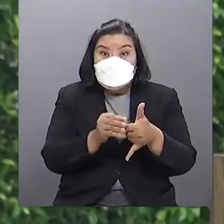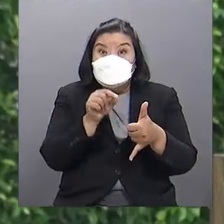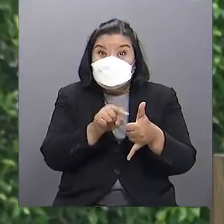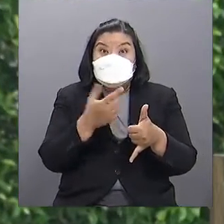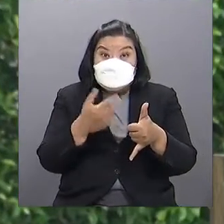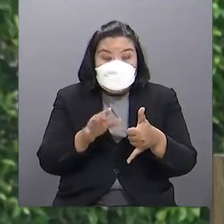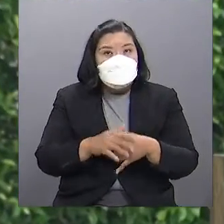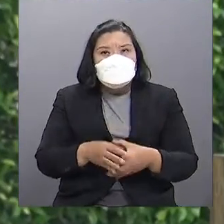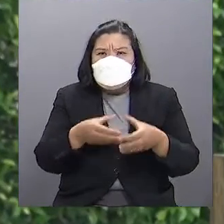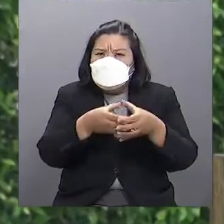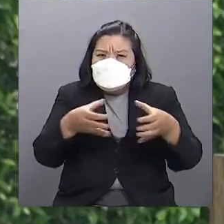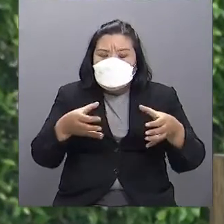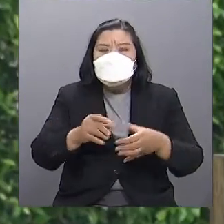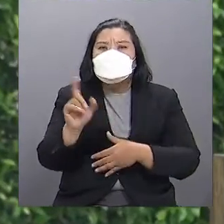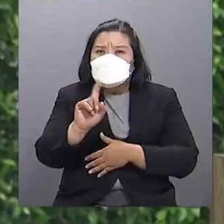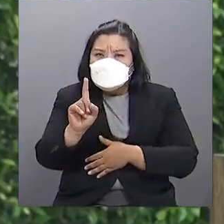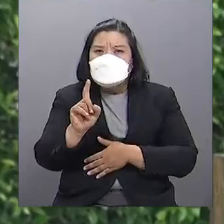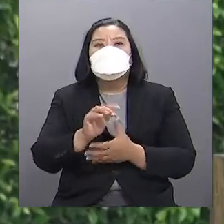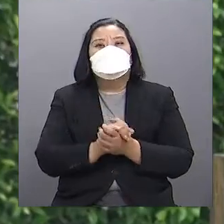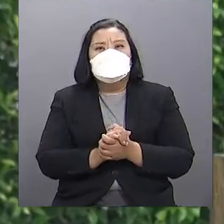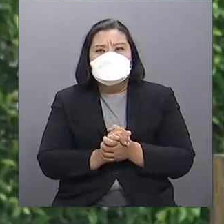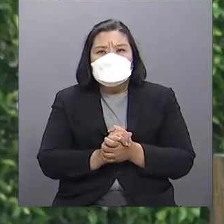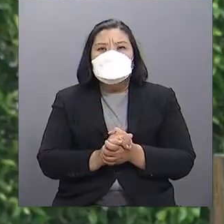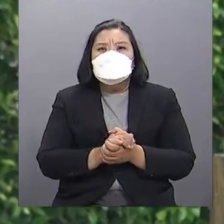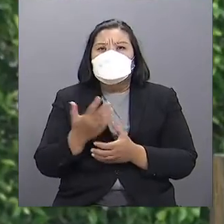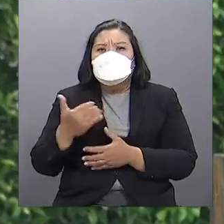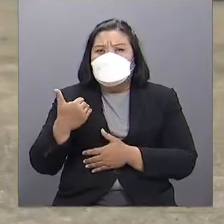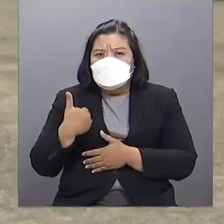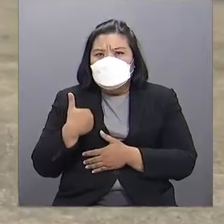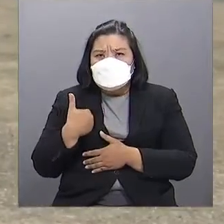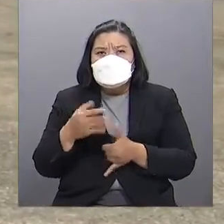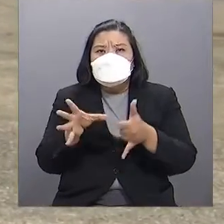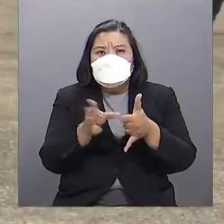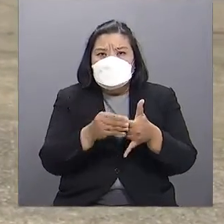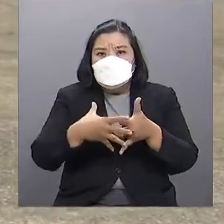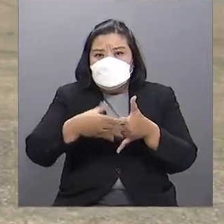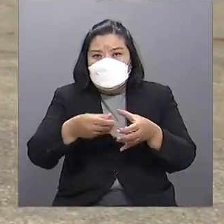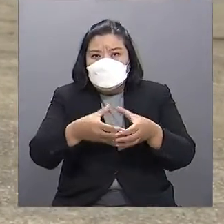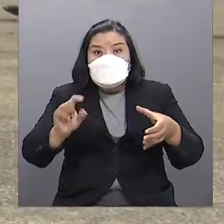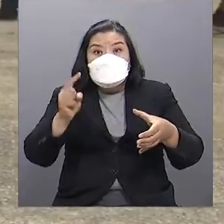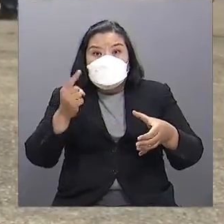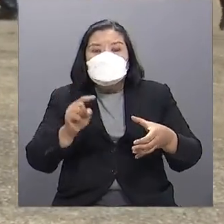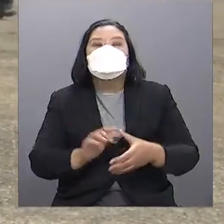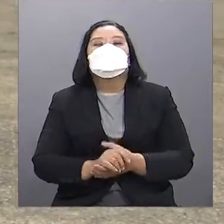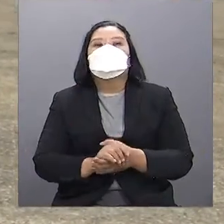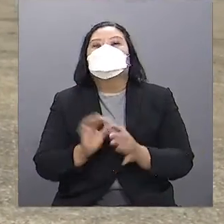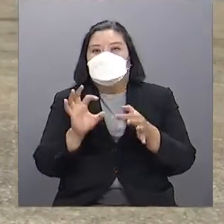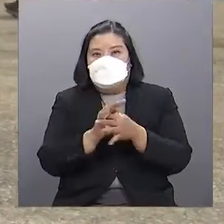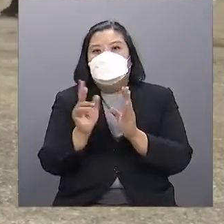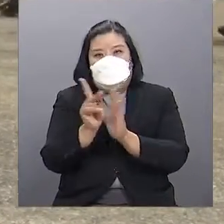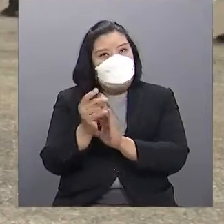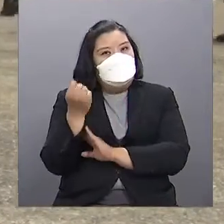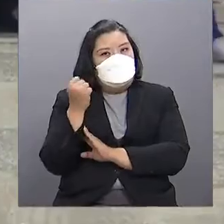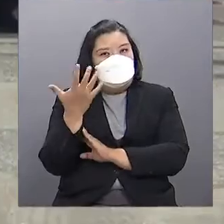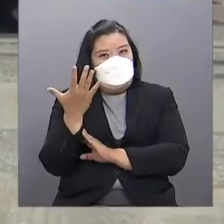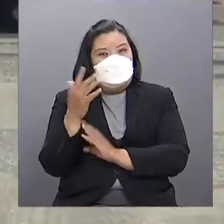ำไมเกิดคัตเตอร์ใหม่ๆขึ้นตลอดก็เพราะอันนี้ครับ สำหรับจังหวัดสงขลาในแต่ละ